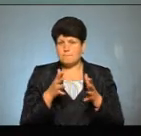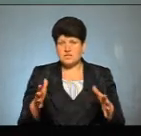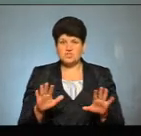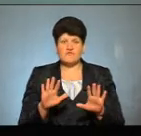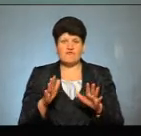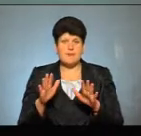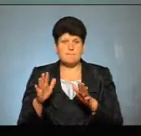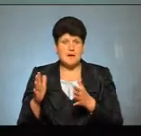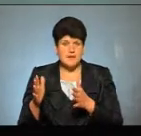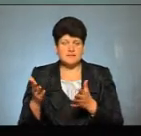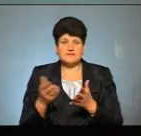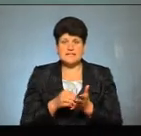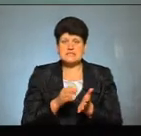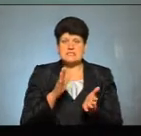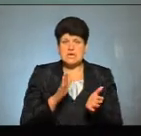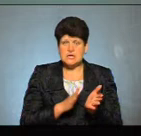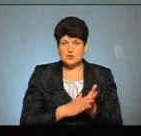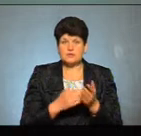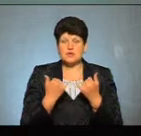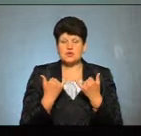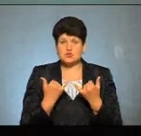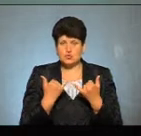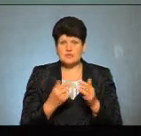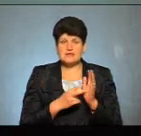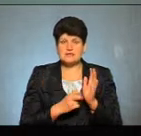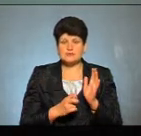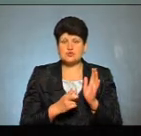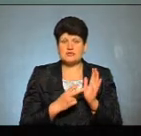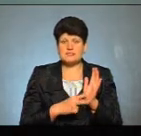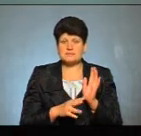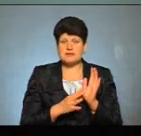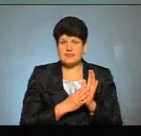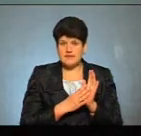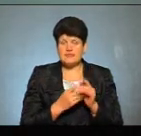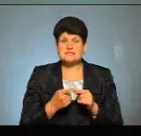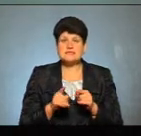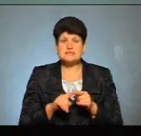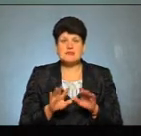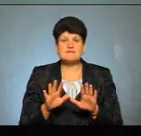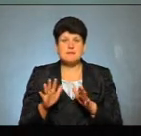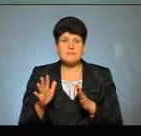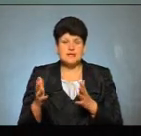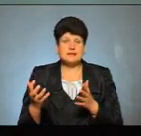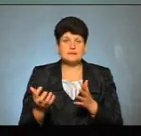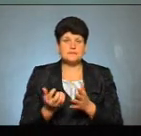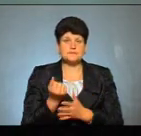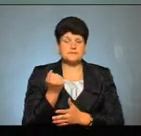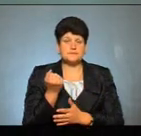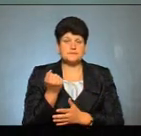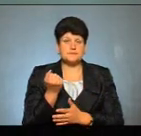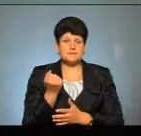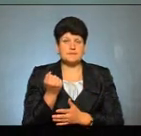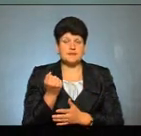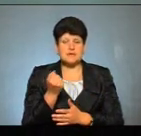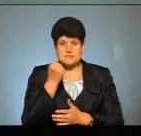випадків, які ми зареєстрували на сьогодні, 779, це випадки, які виявили